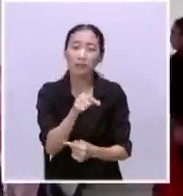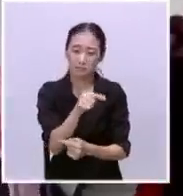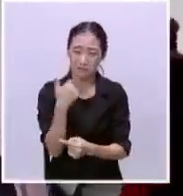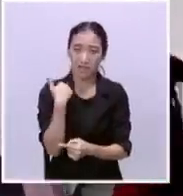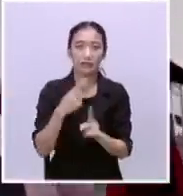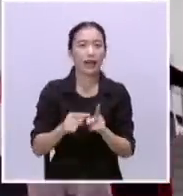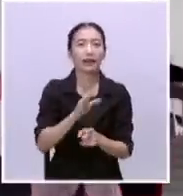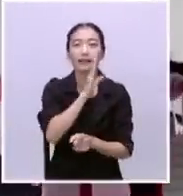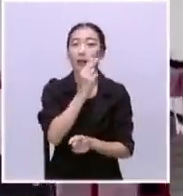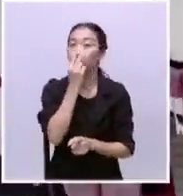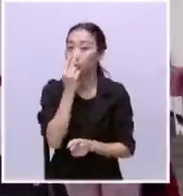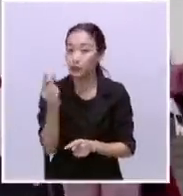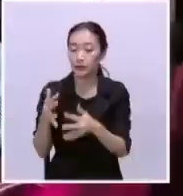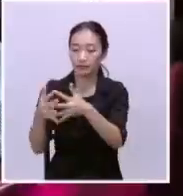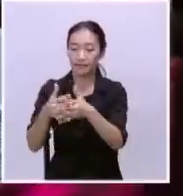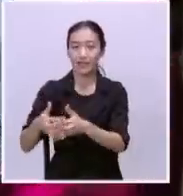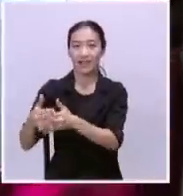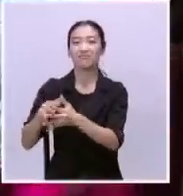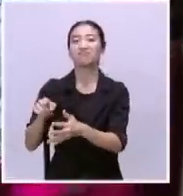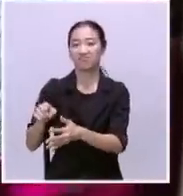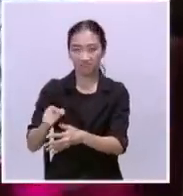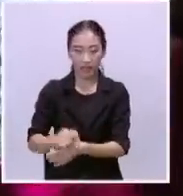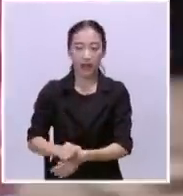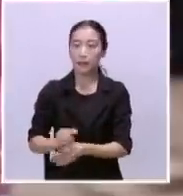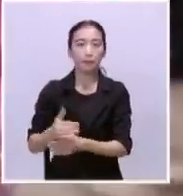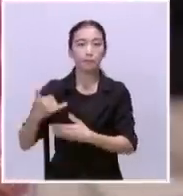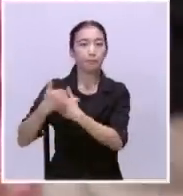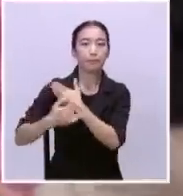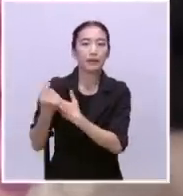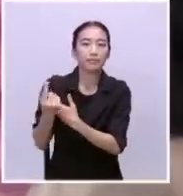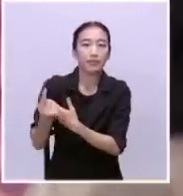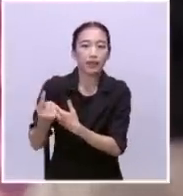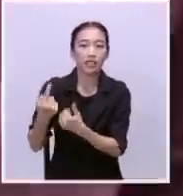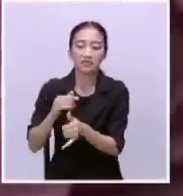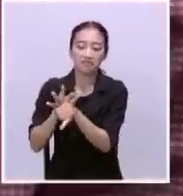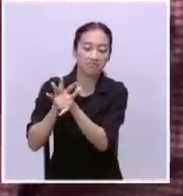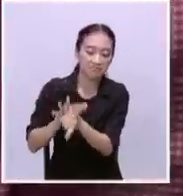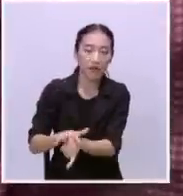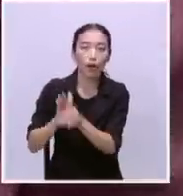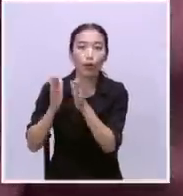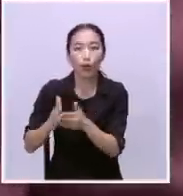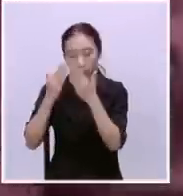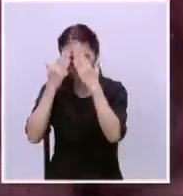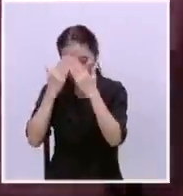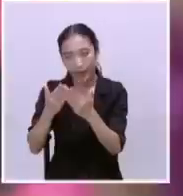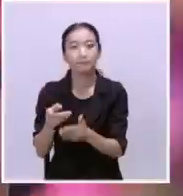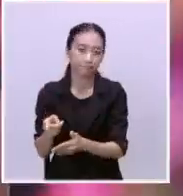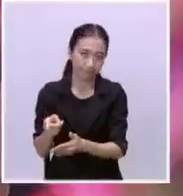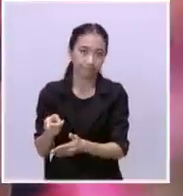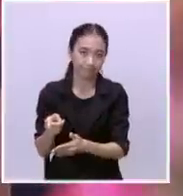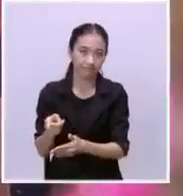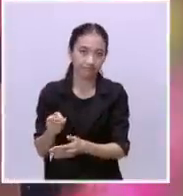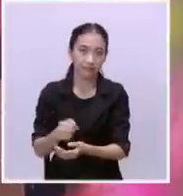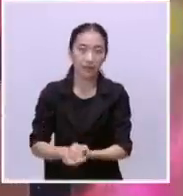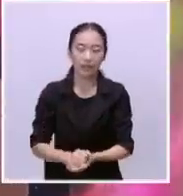มริกาเป็นชาติเดียวที่แบนชาวมุสลิมนะคะแล้วก็มีการเหยียดประชากรมุสลิมอย่างเปิดเผยนี่ยังไม่นับรวมกับการที่สห